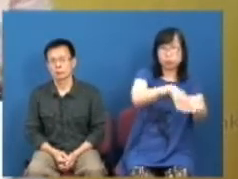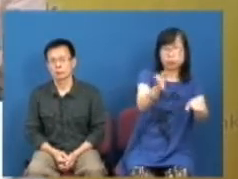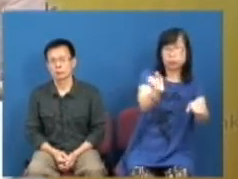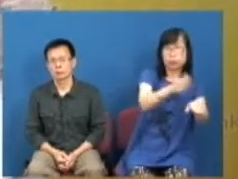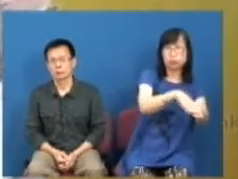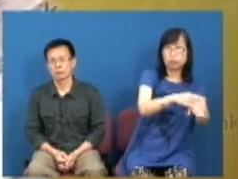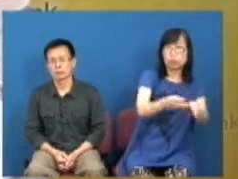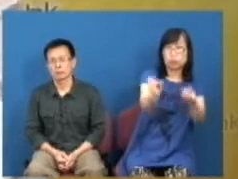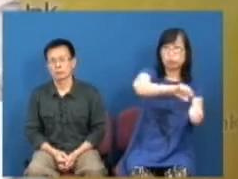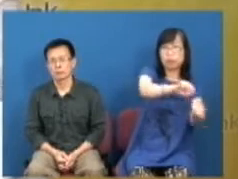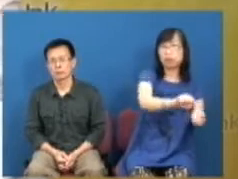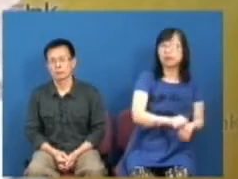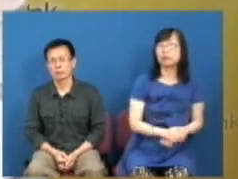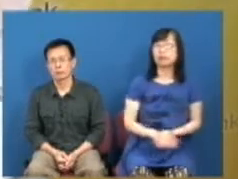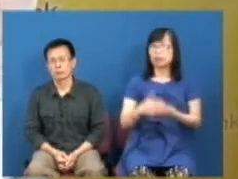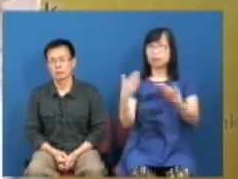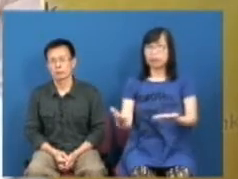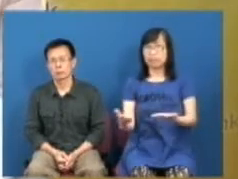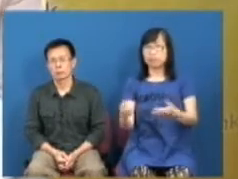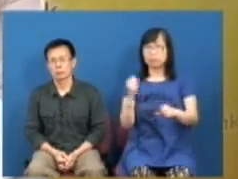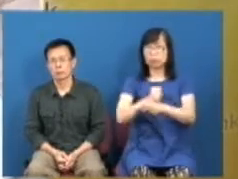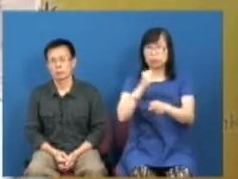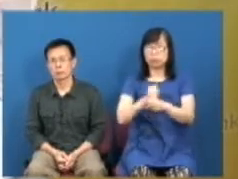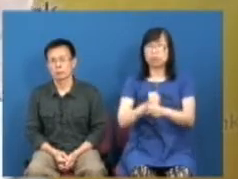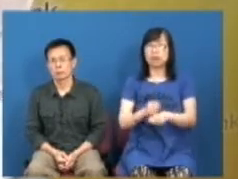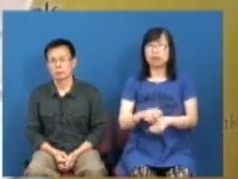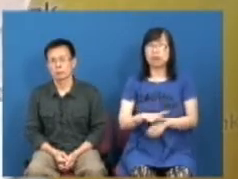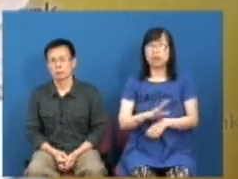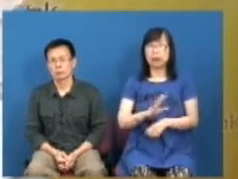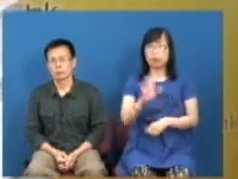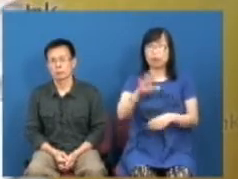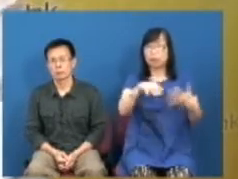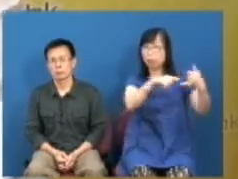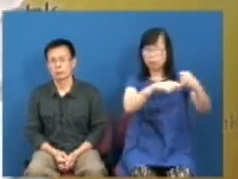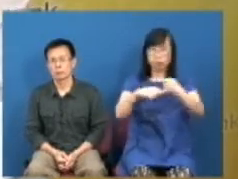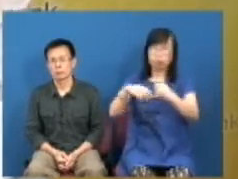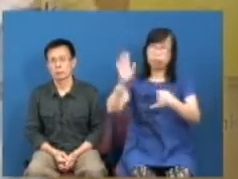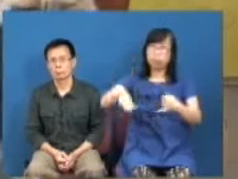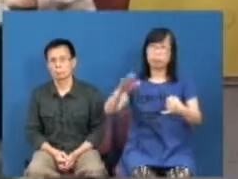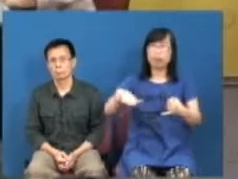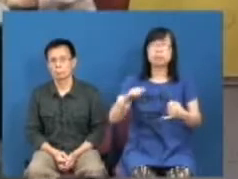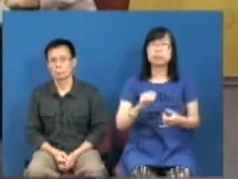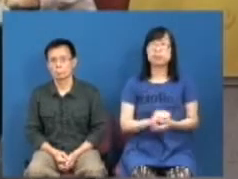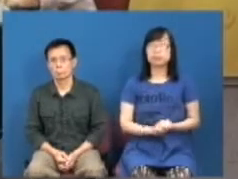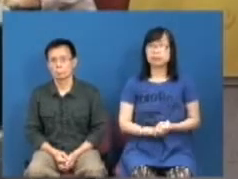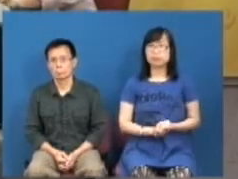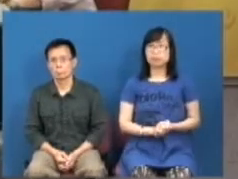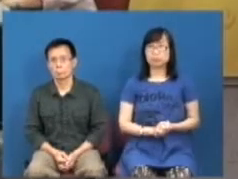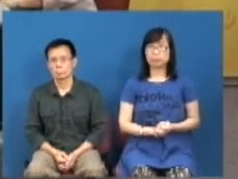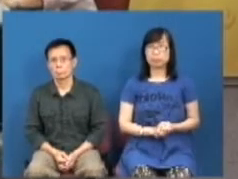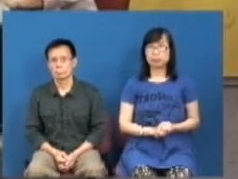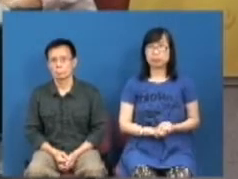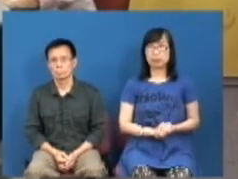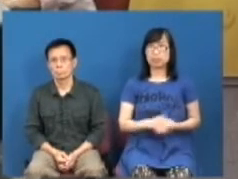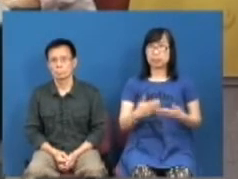以開到工。咁所以喺咁嘅施工工程底下咧，你絕對係會拖慢到嚇。咁啊，所以呢方面都即